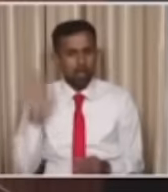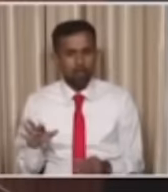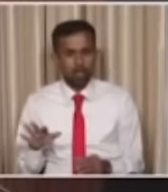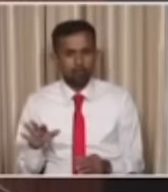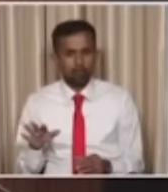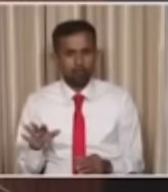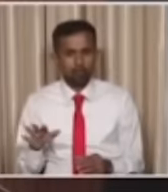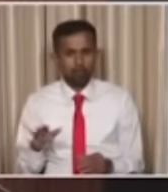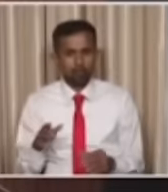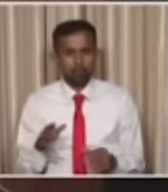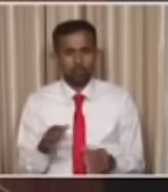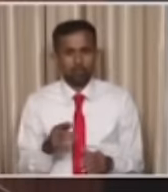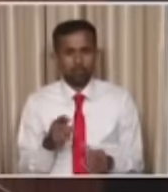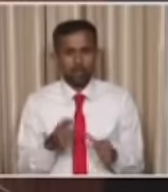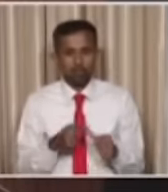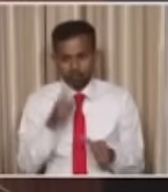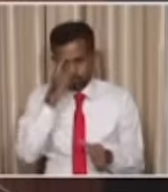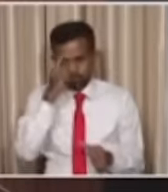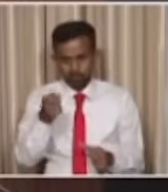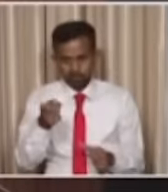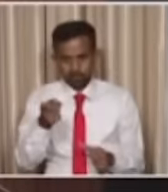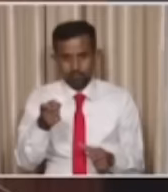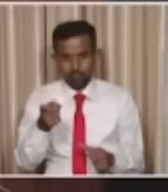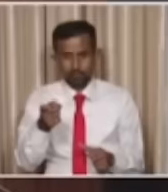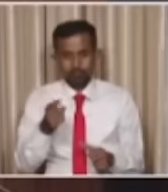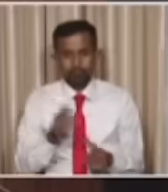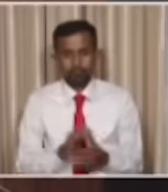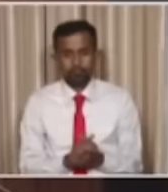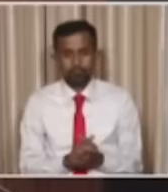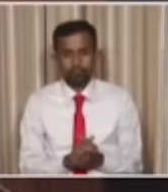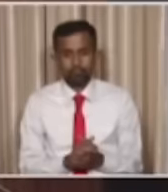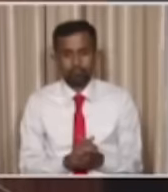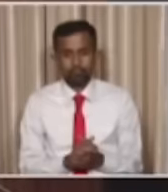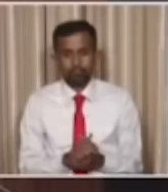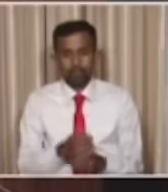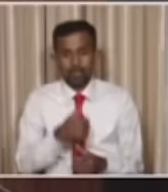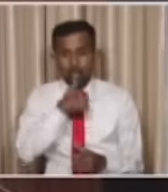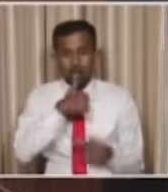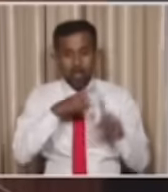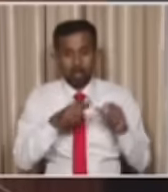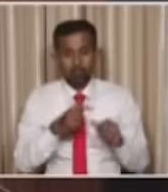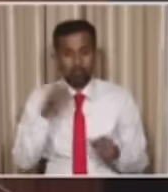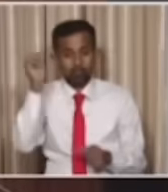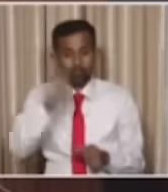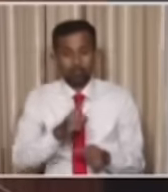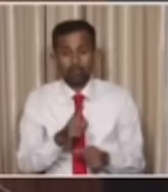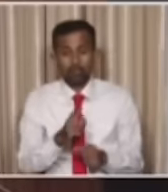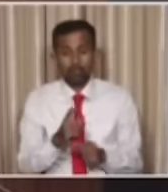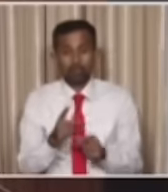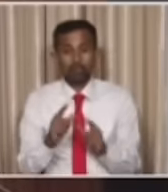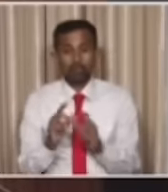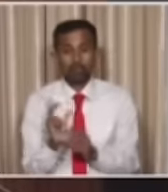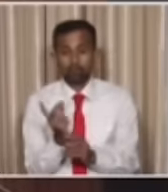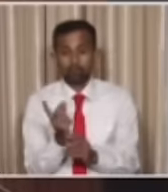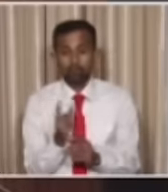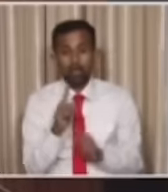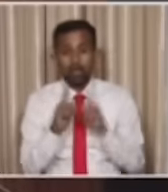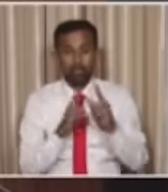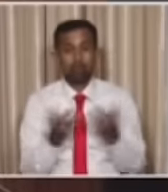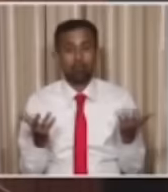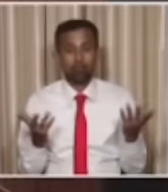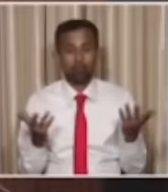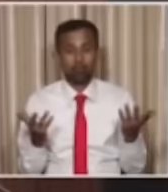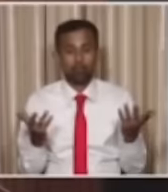මහත්මයා දන්නවා රමේෂ් වදන මහත්මයා දන්නවා මේ බුලත් පයියට හෙන ගැහුවම කිල්ලෝට ගන මොන කතාවද කියලා. දැන් මේ